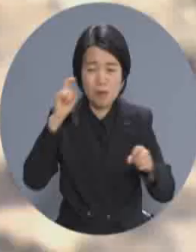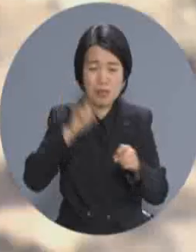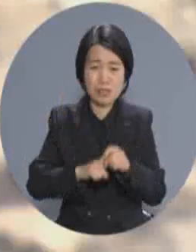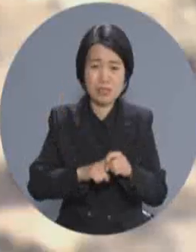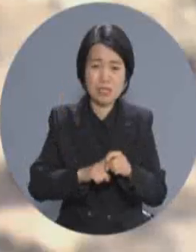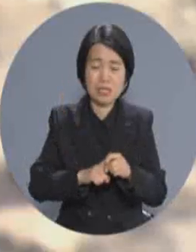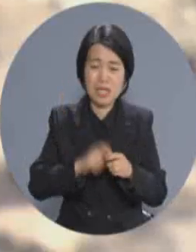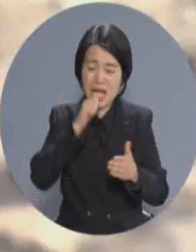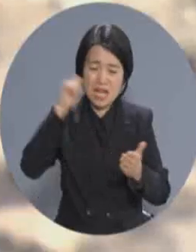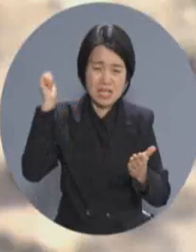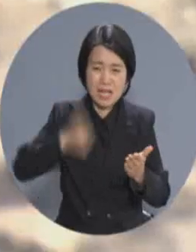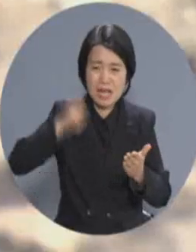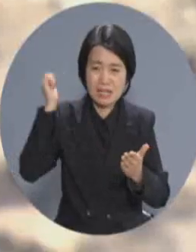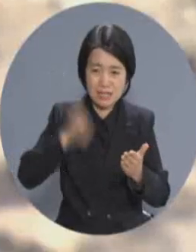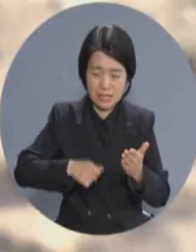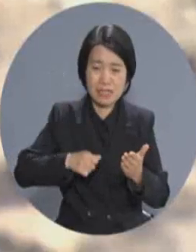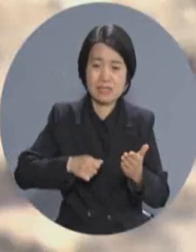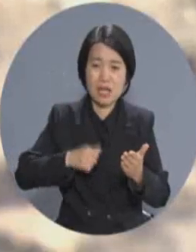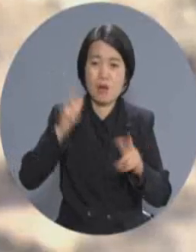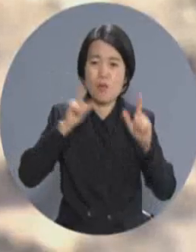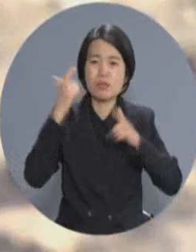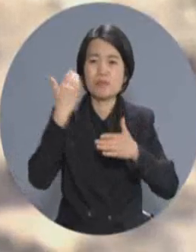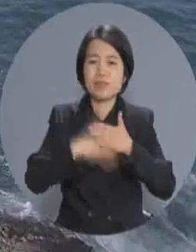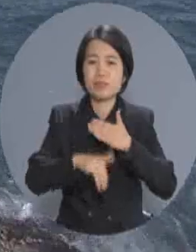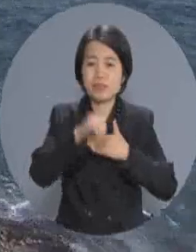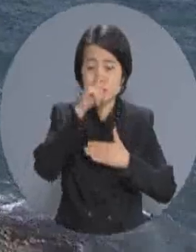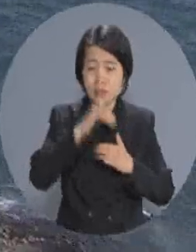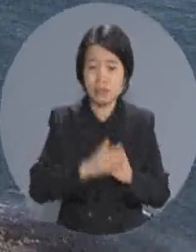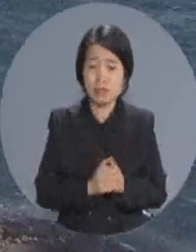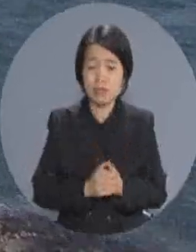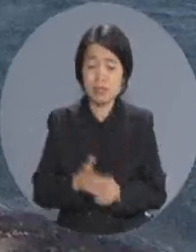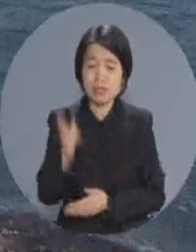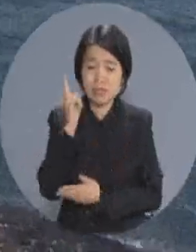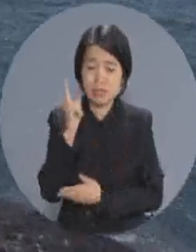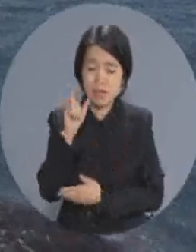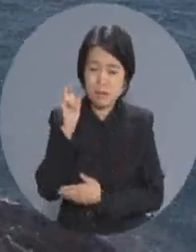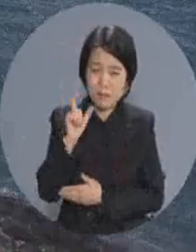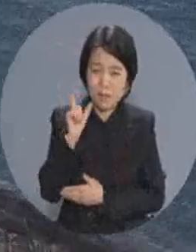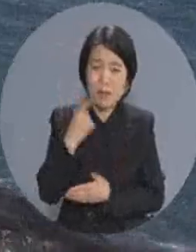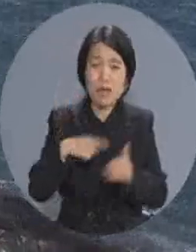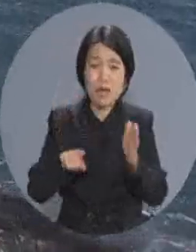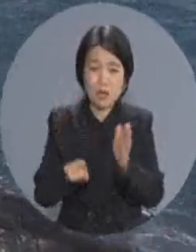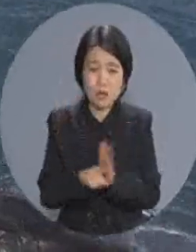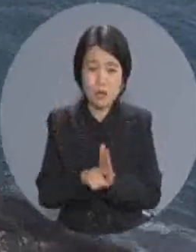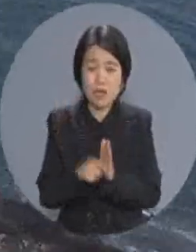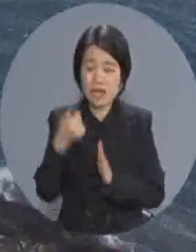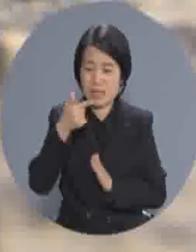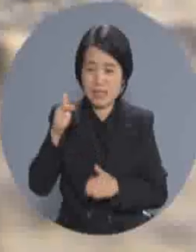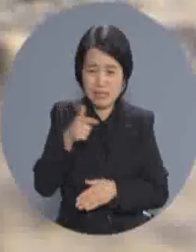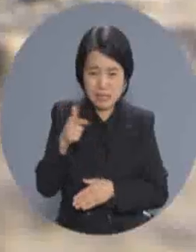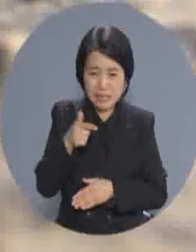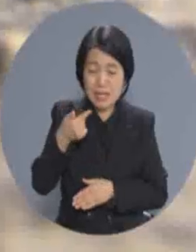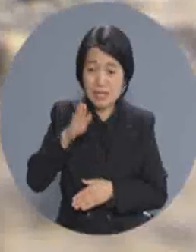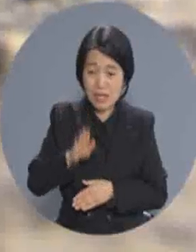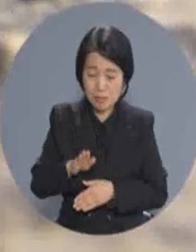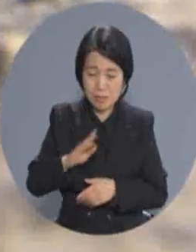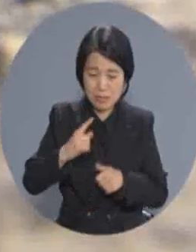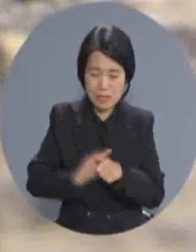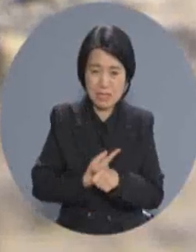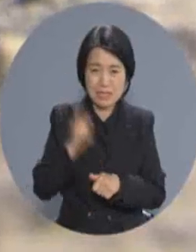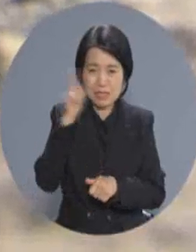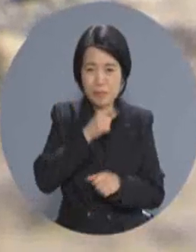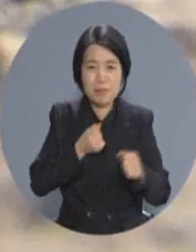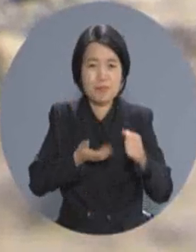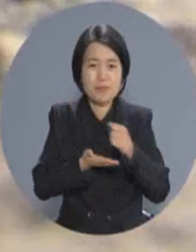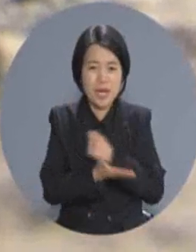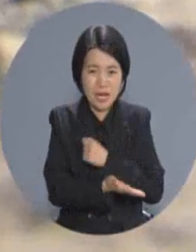여기저기 나사를 설치한 흔적도 남아 있습니다 낚싯대 등을 고정하기 위해 납땜한 자국으로 해양생태계의